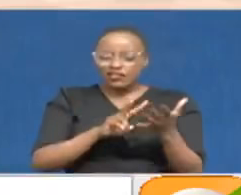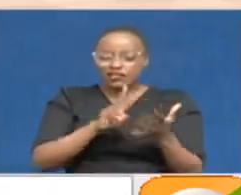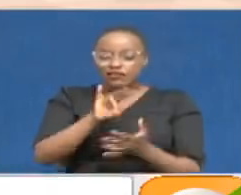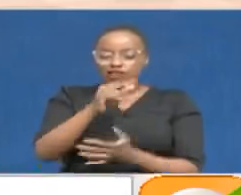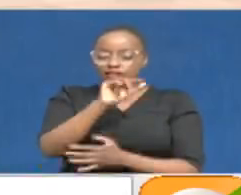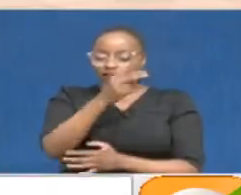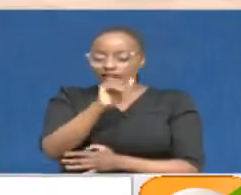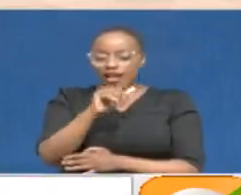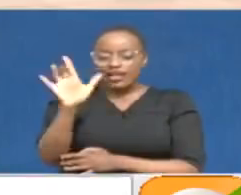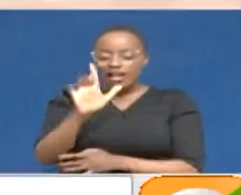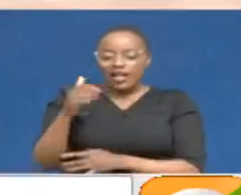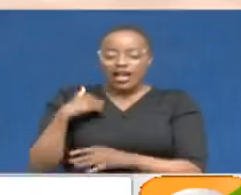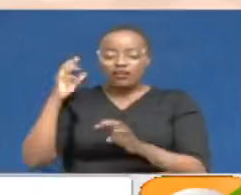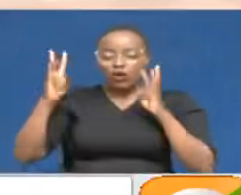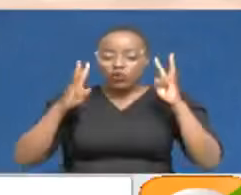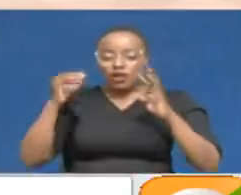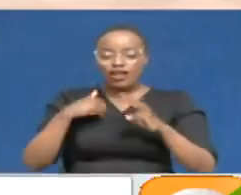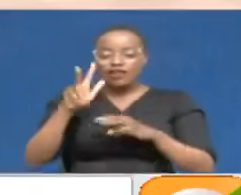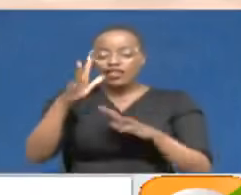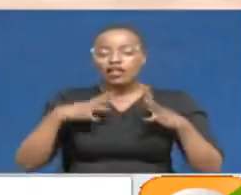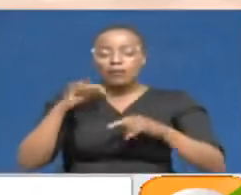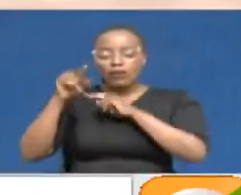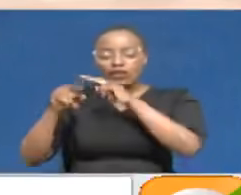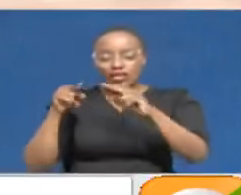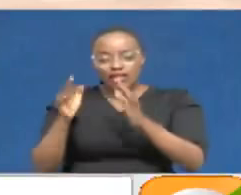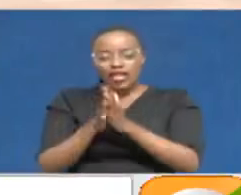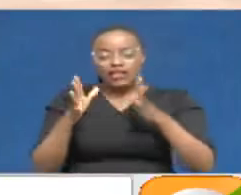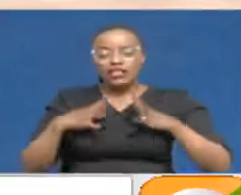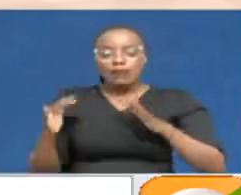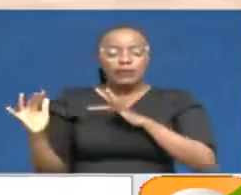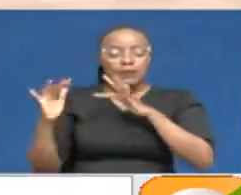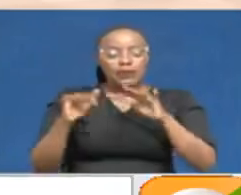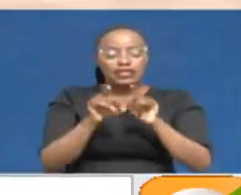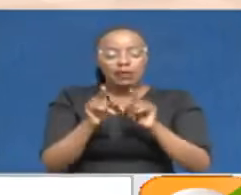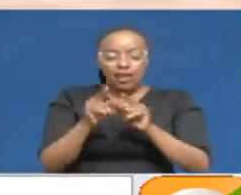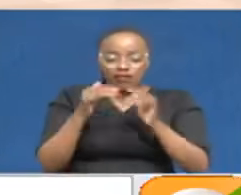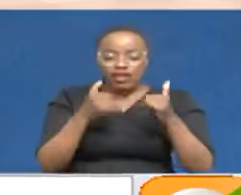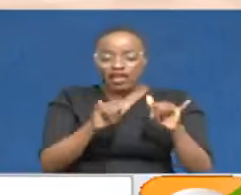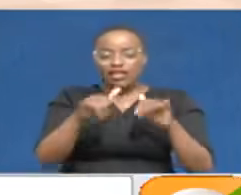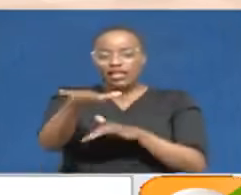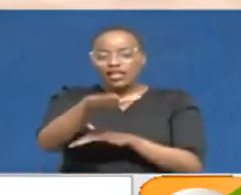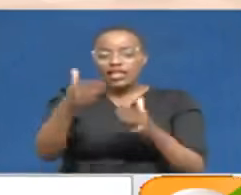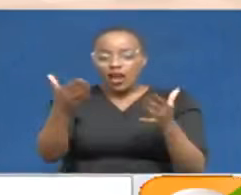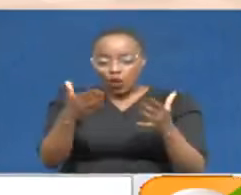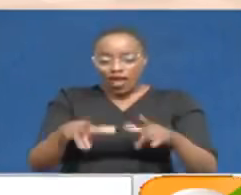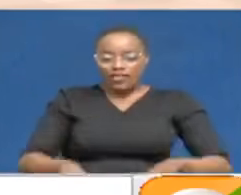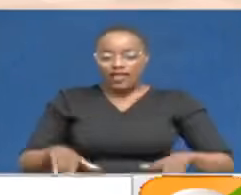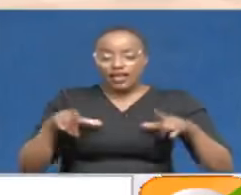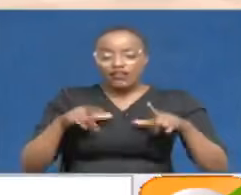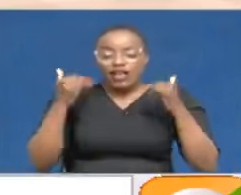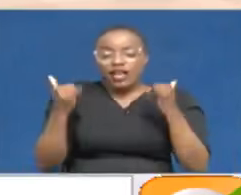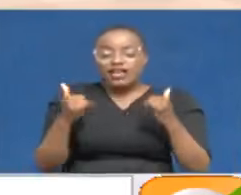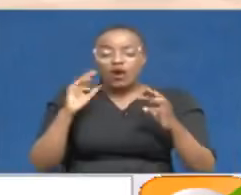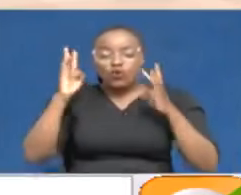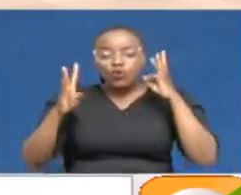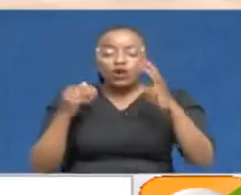hali ya taharuki imetanda baada ya watu watatu kuuawa na wavamizi waliotekeleza mashambulizi katika maeneo ya makazi. Na sasa